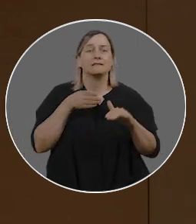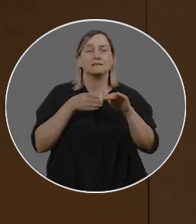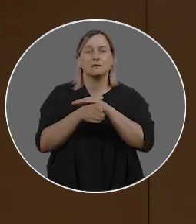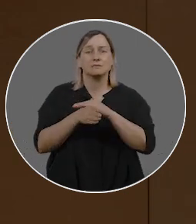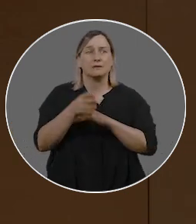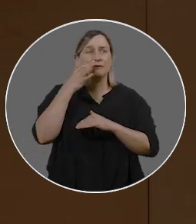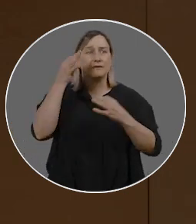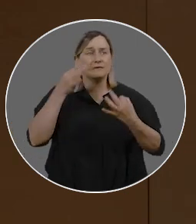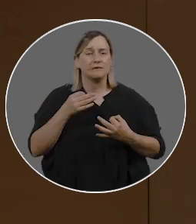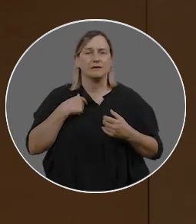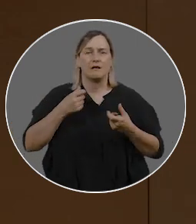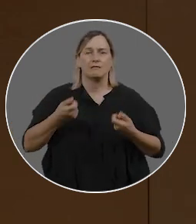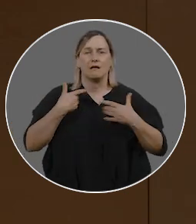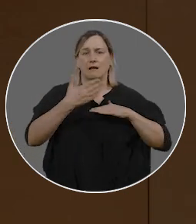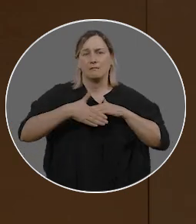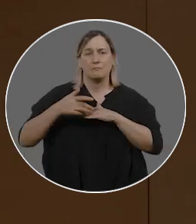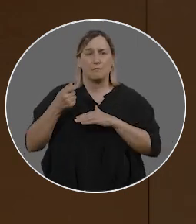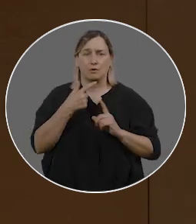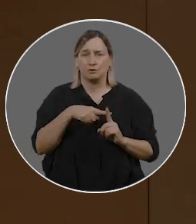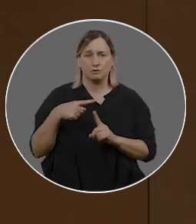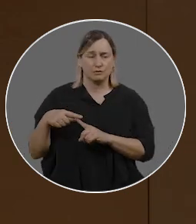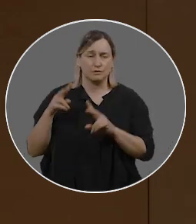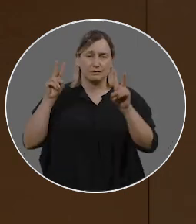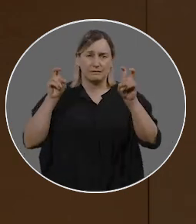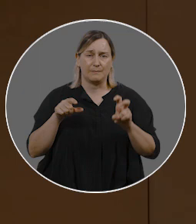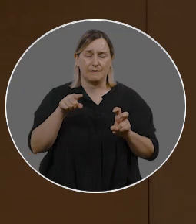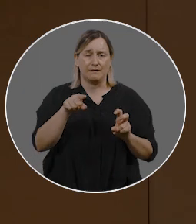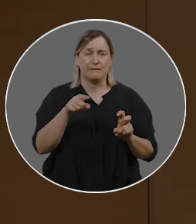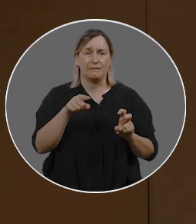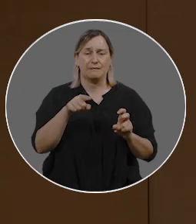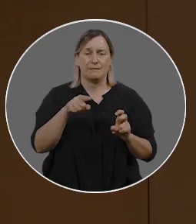realitat ens limita molt poquetes coses a nivell